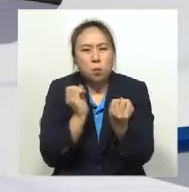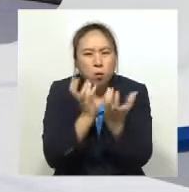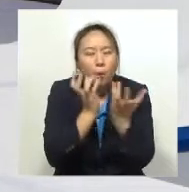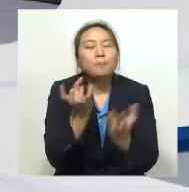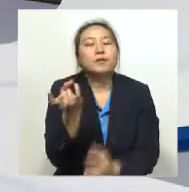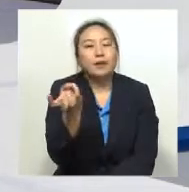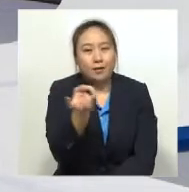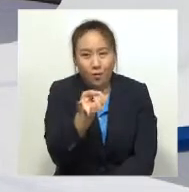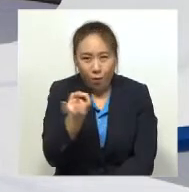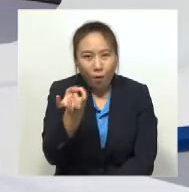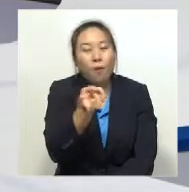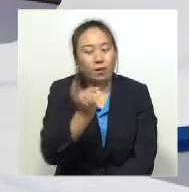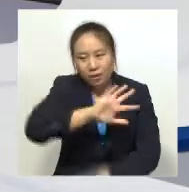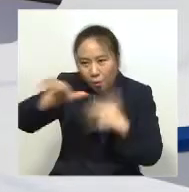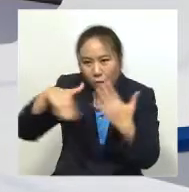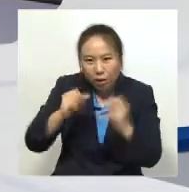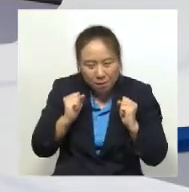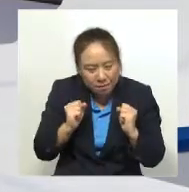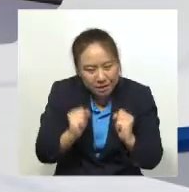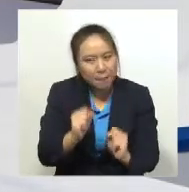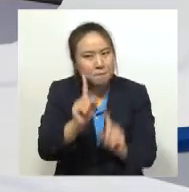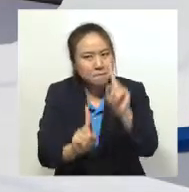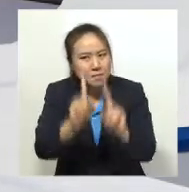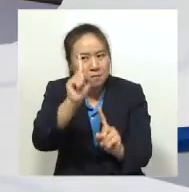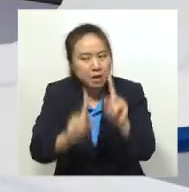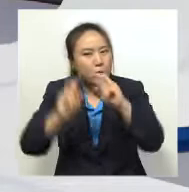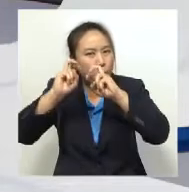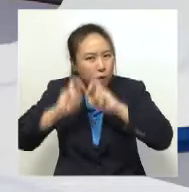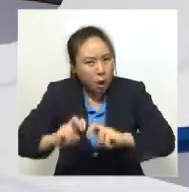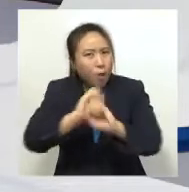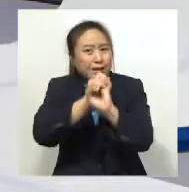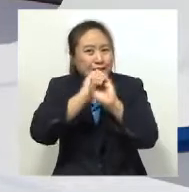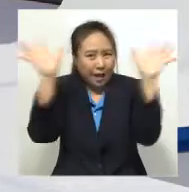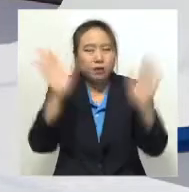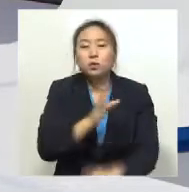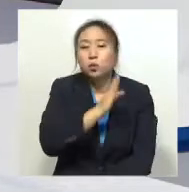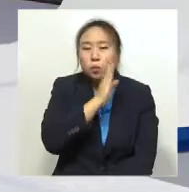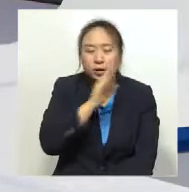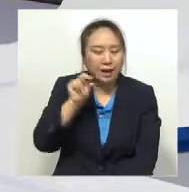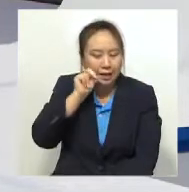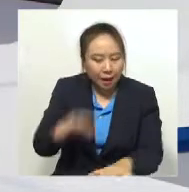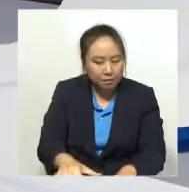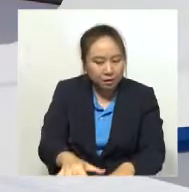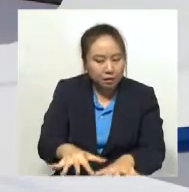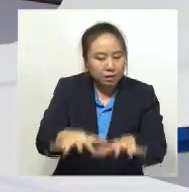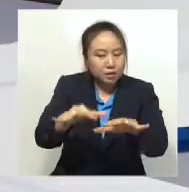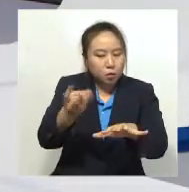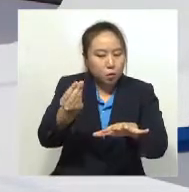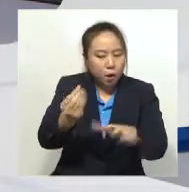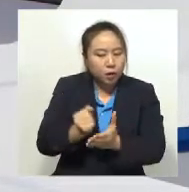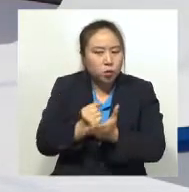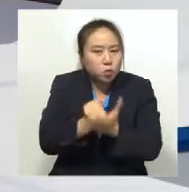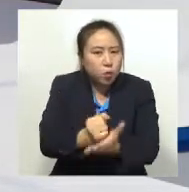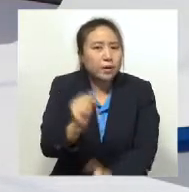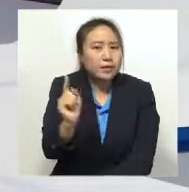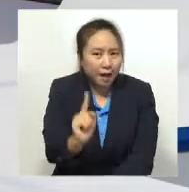ที่ควรจะเป็นทุกอย่างเนี่ยเขาพยายามที่จะประเมินวิเคราะห์ให้รู้ให้ชัดเจนว่าถ้าน้ำขึ้นจะขึ้นเท่าไหร่ถ้าช่วยเหลือจะช่วยเหลืออย่าง